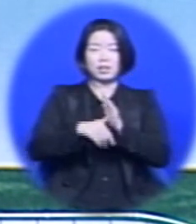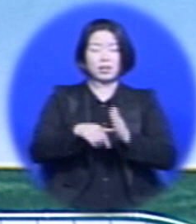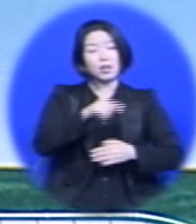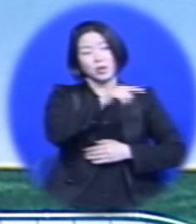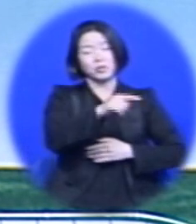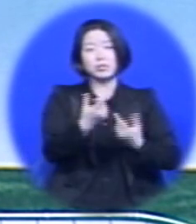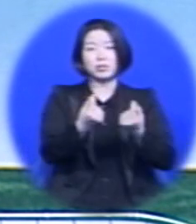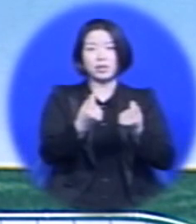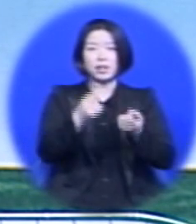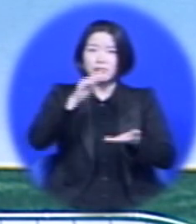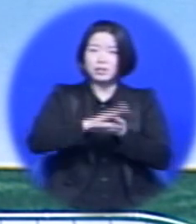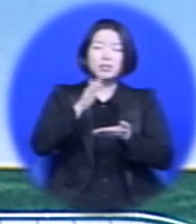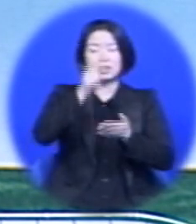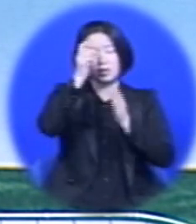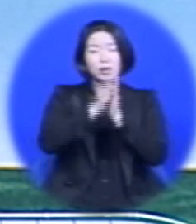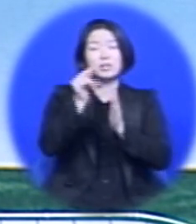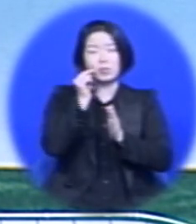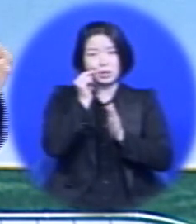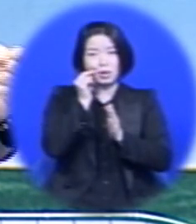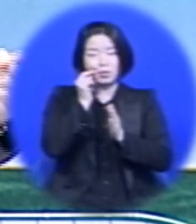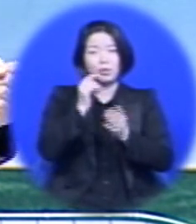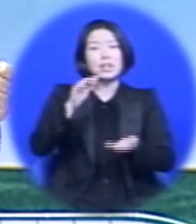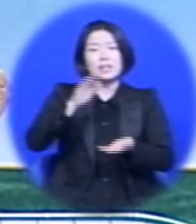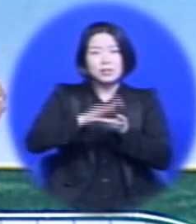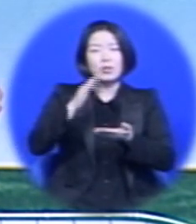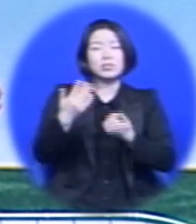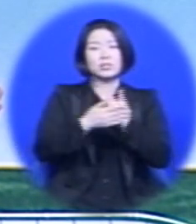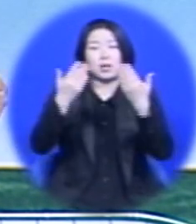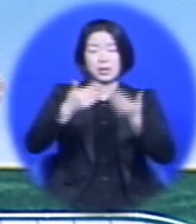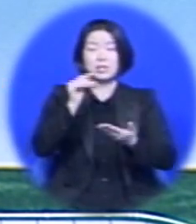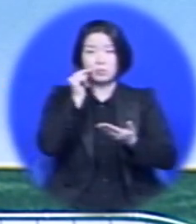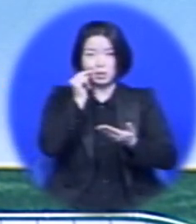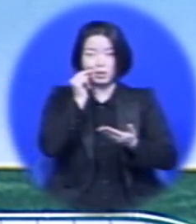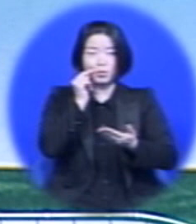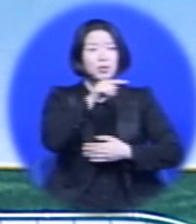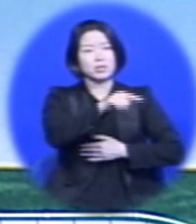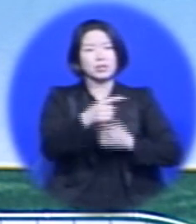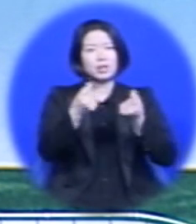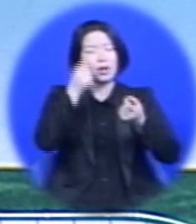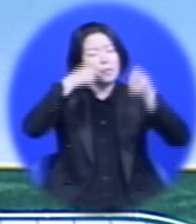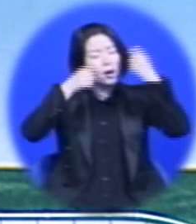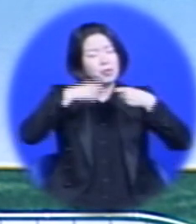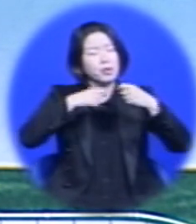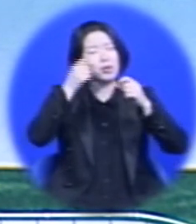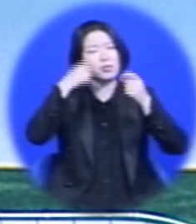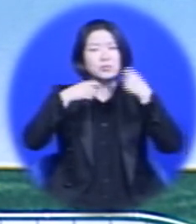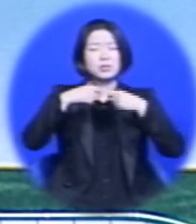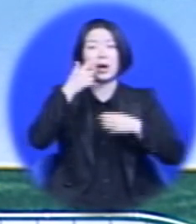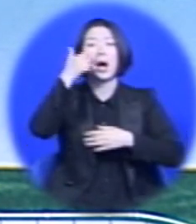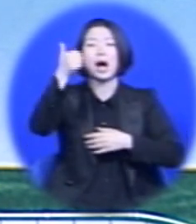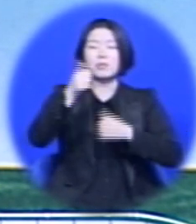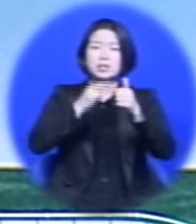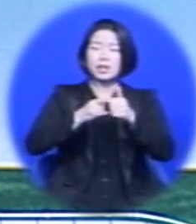그렇게 뜨겁게 기도하지 못했다고 나는 그렇게 은혜를 못받았다고 그렇게 울면서 아버지에게 가서